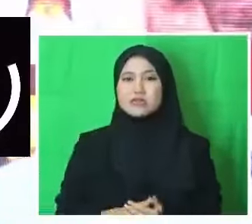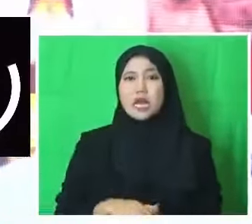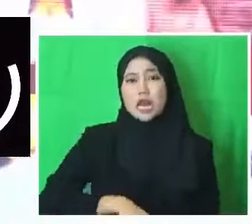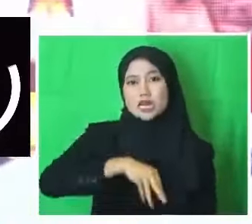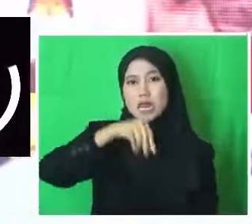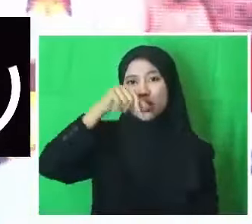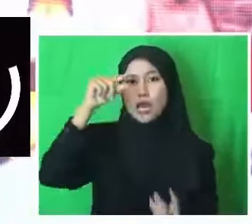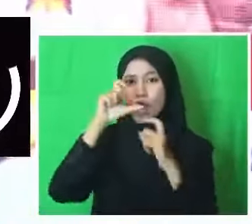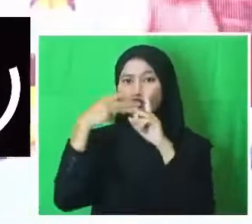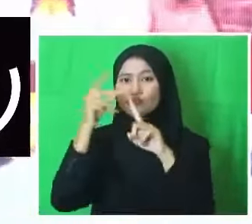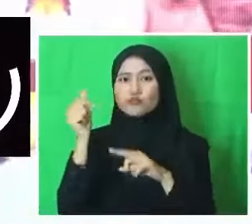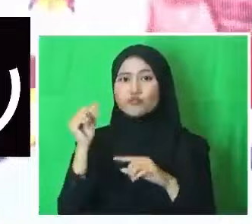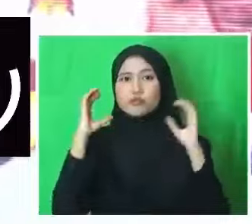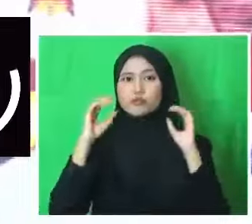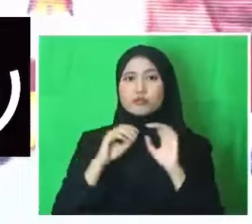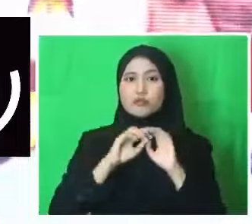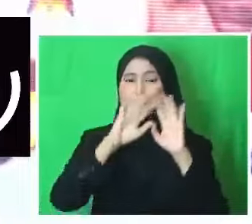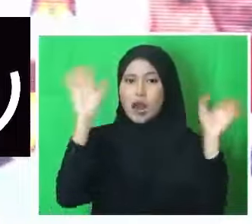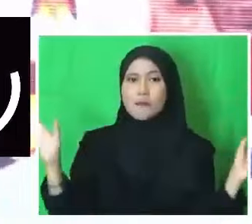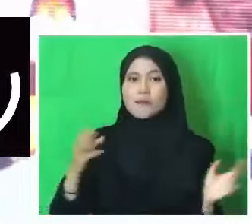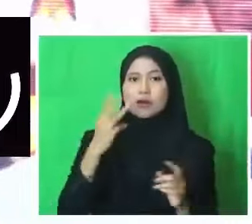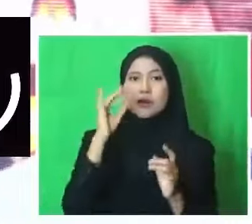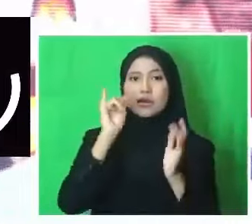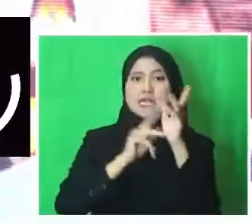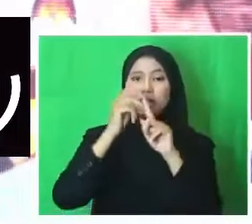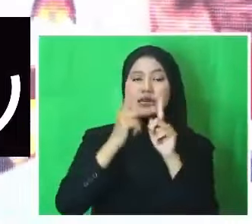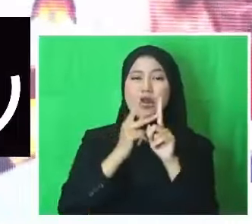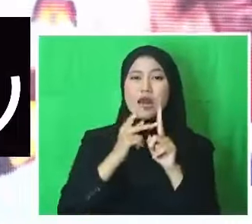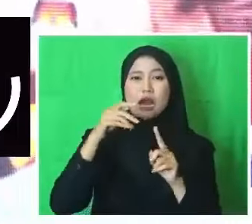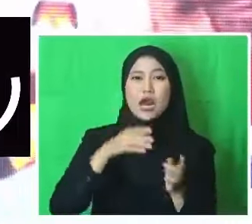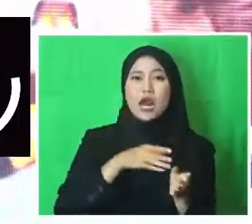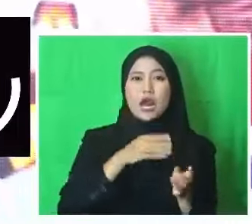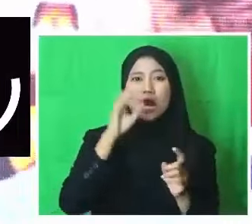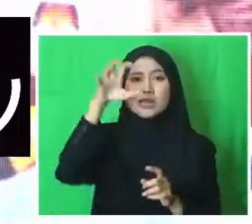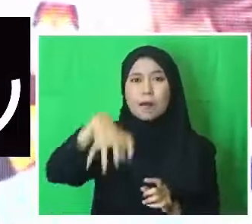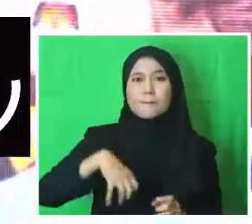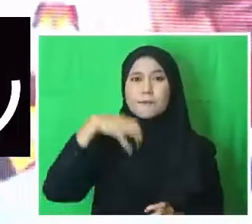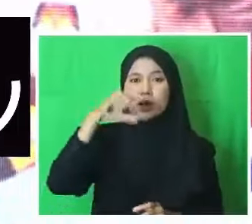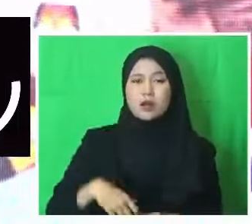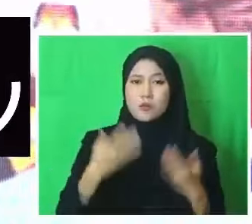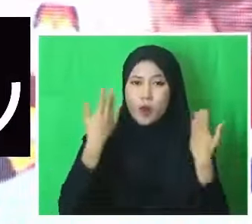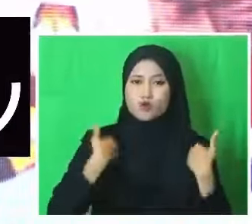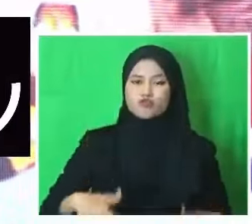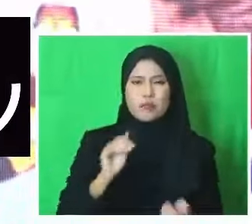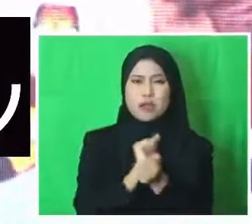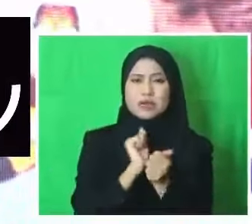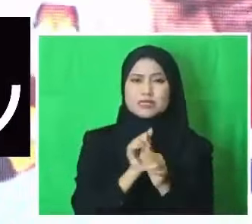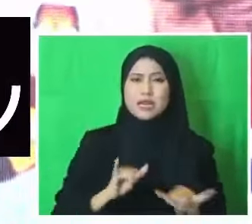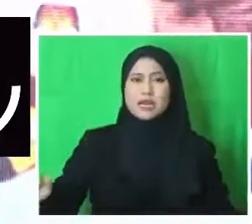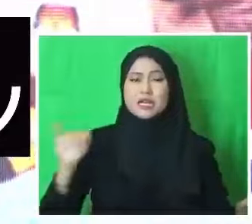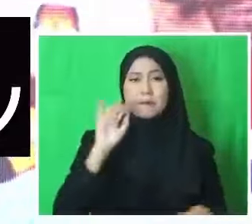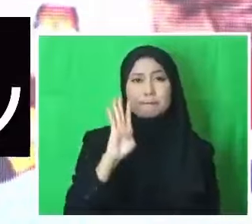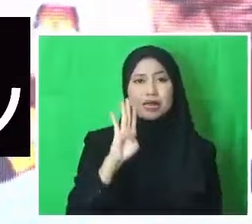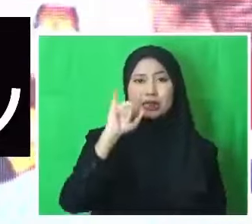subur alam yang indah tambang ada di mana-mana Manusia yang pekerja keras kalau dari empat indikator ini